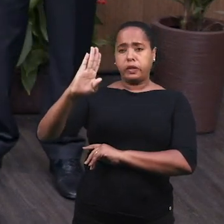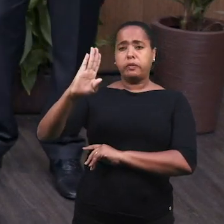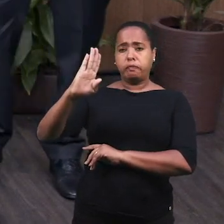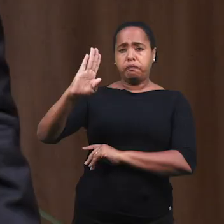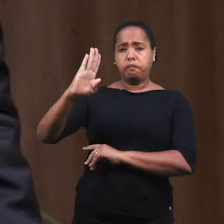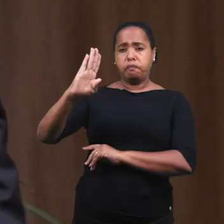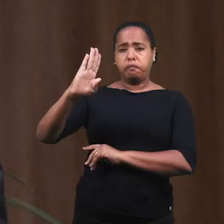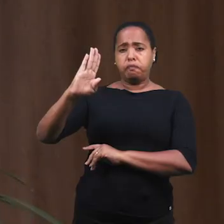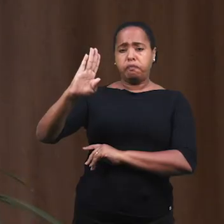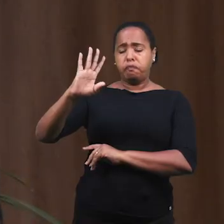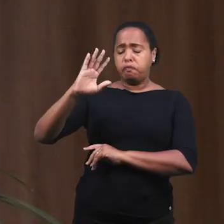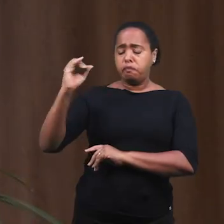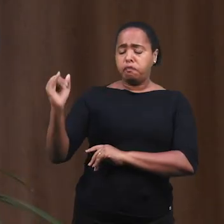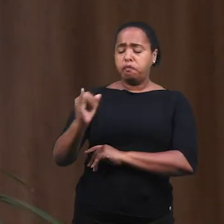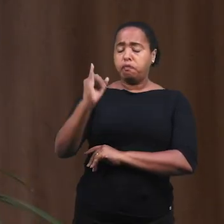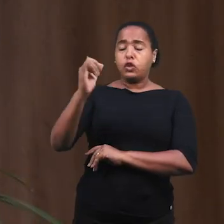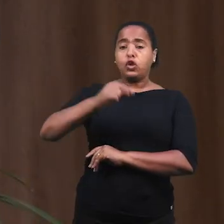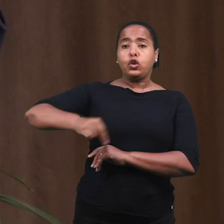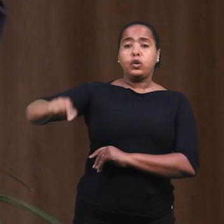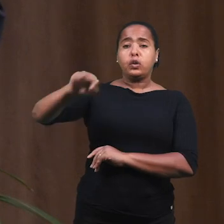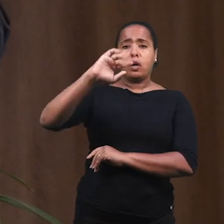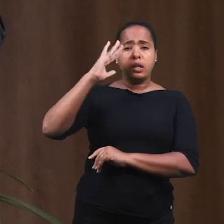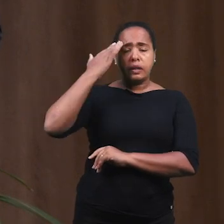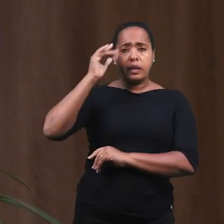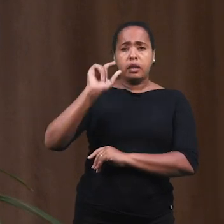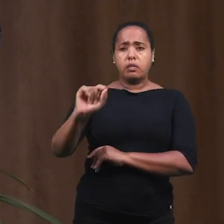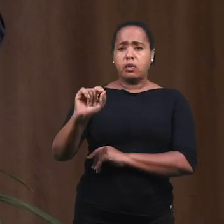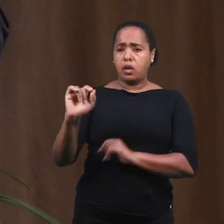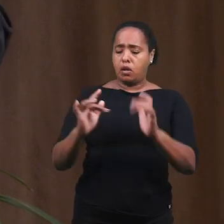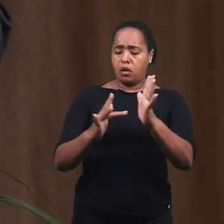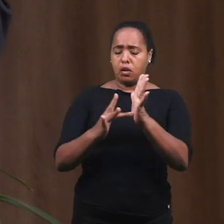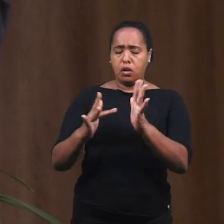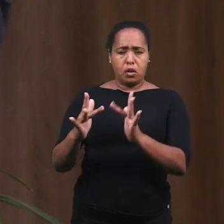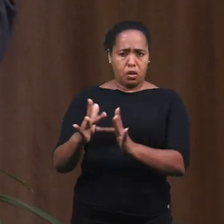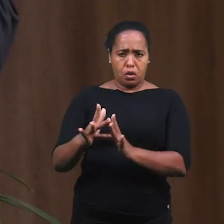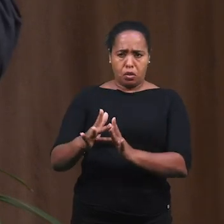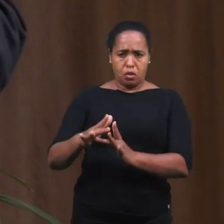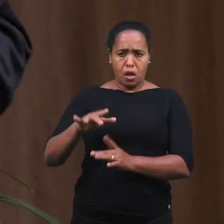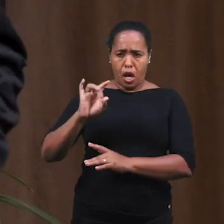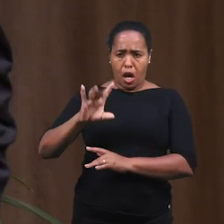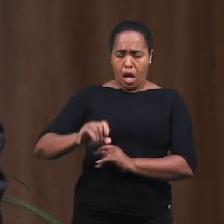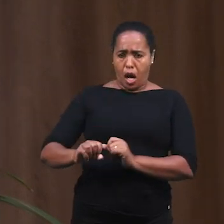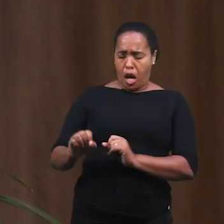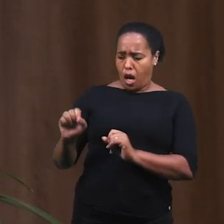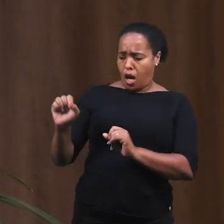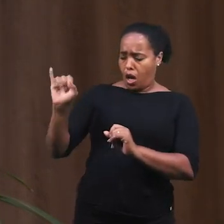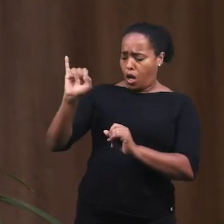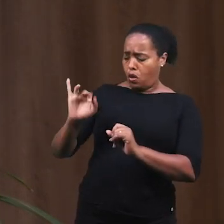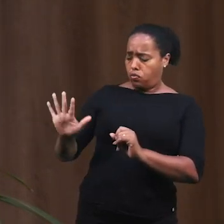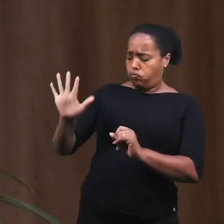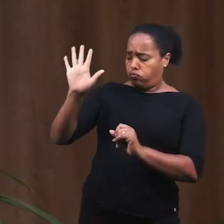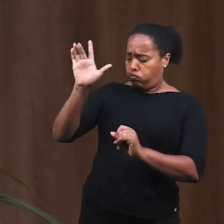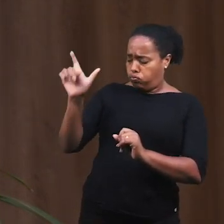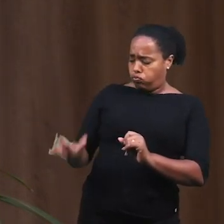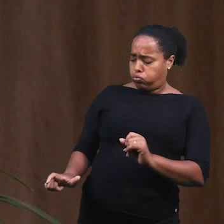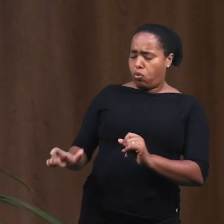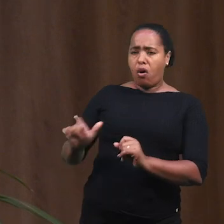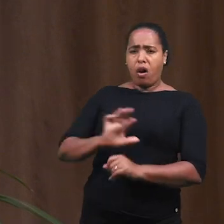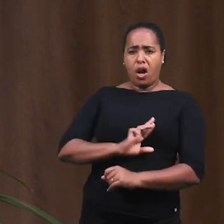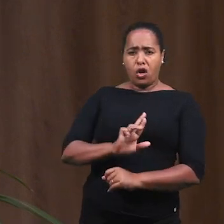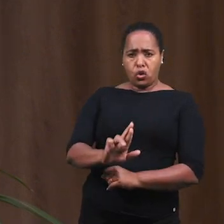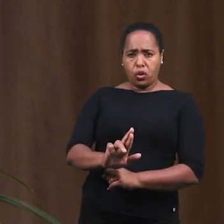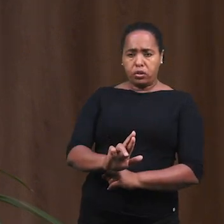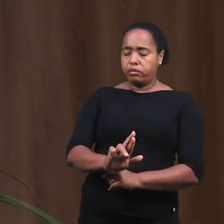это фундаментально, это важно, это эссенциально нам понять, что Иисус не является